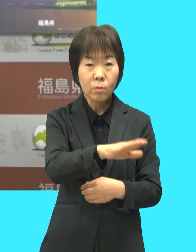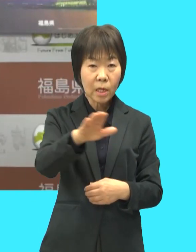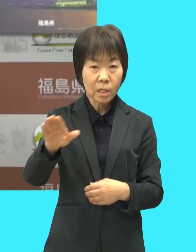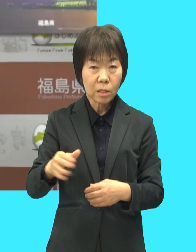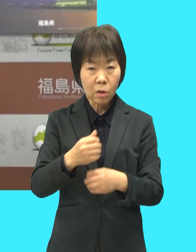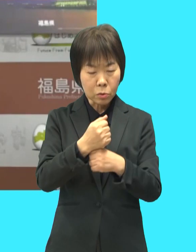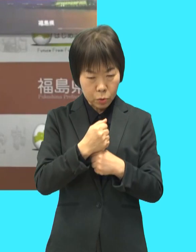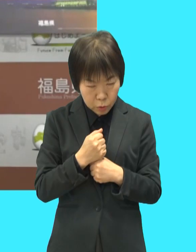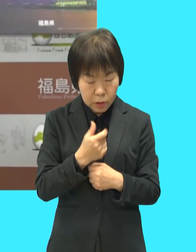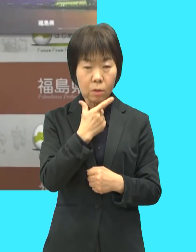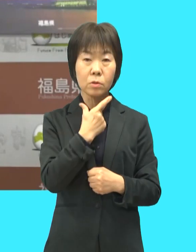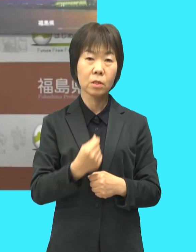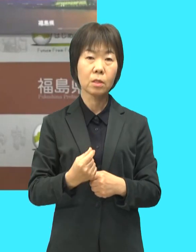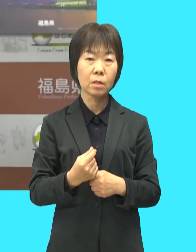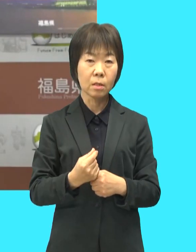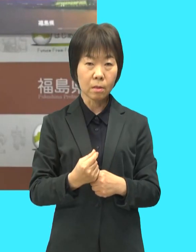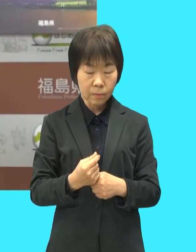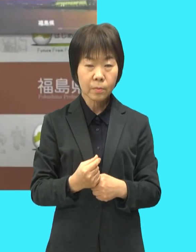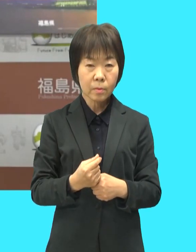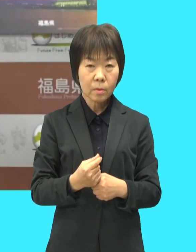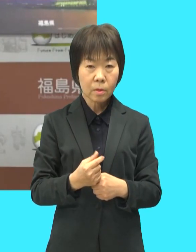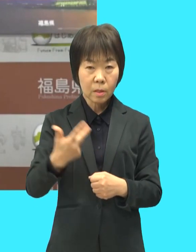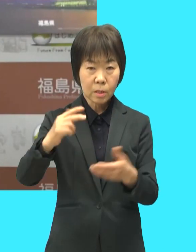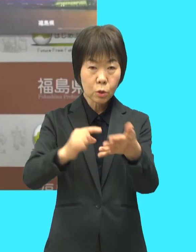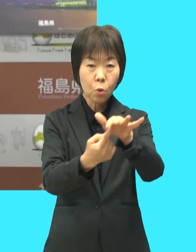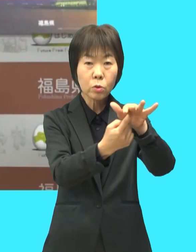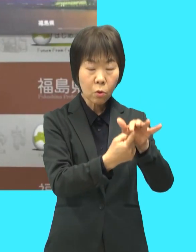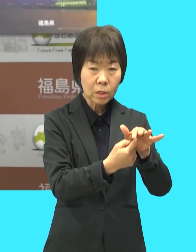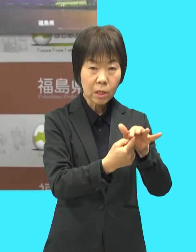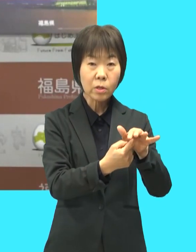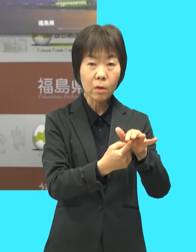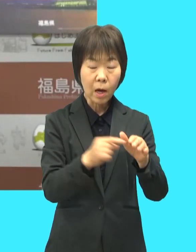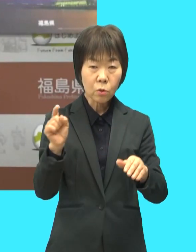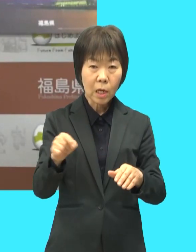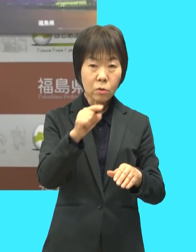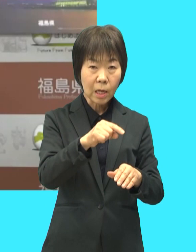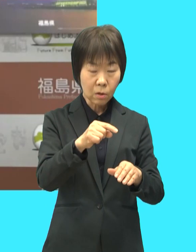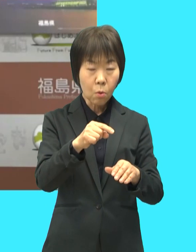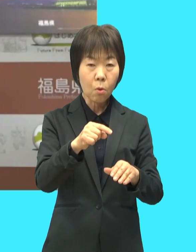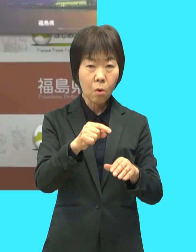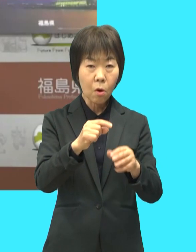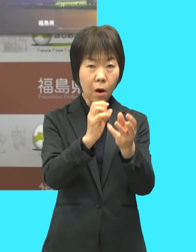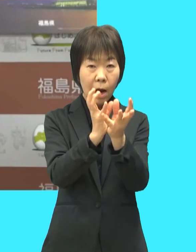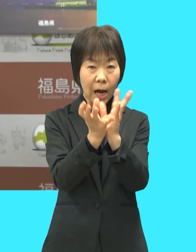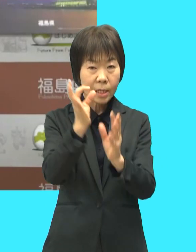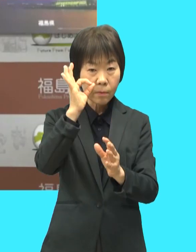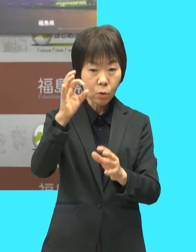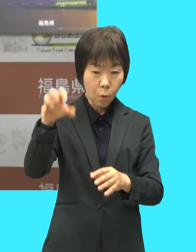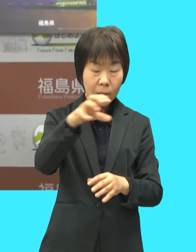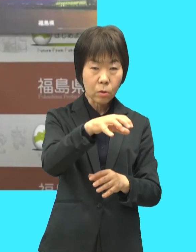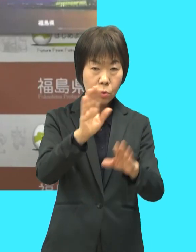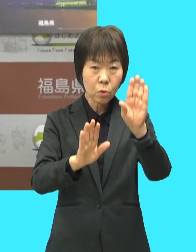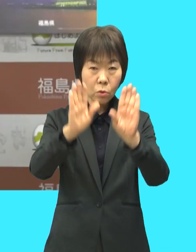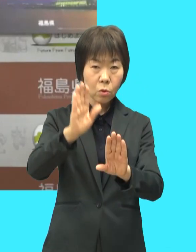には心に置いていただきたい。あと市町村においてはそれぞれのお花見の場所も状況異なりますので